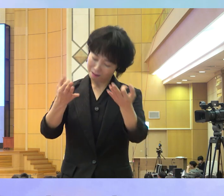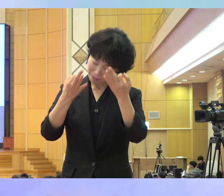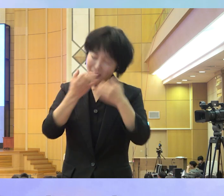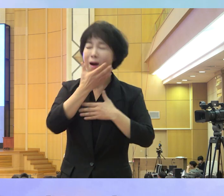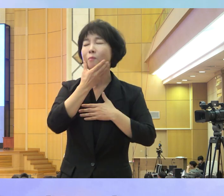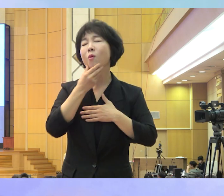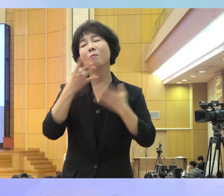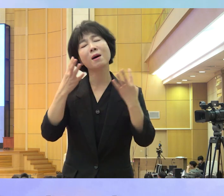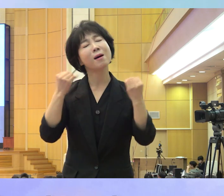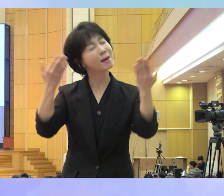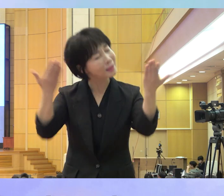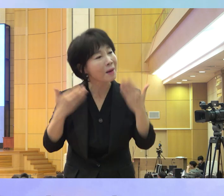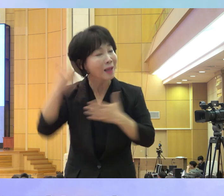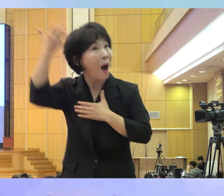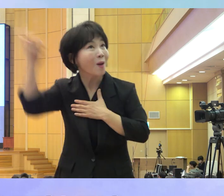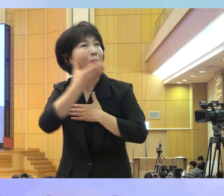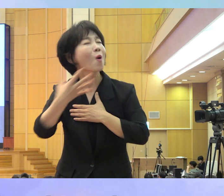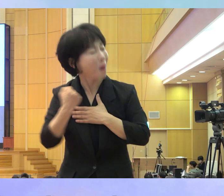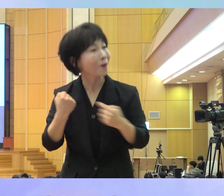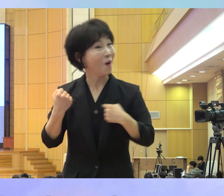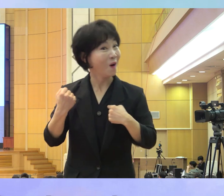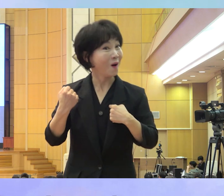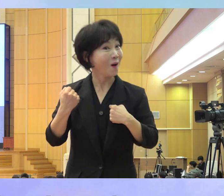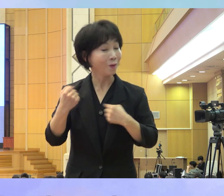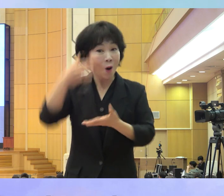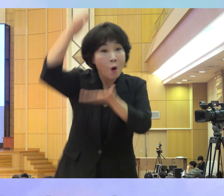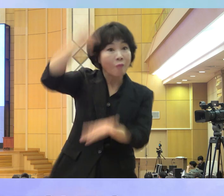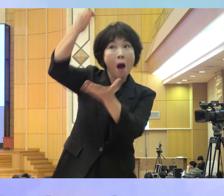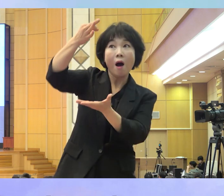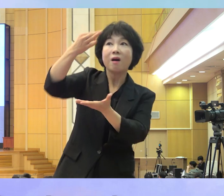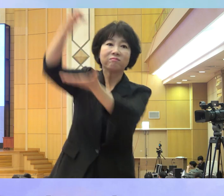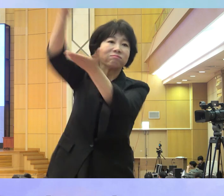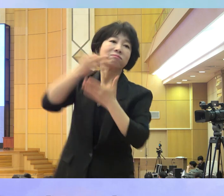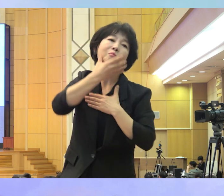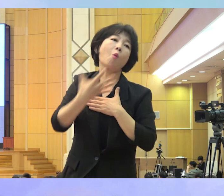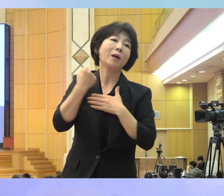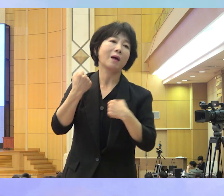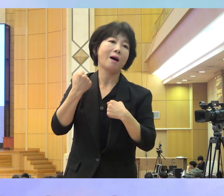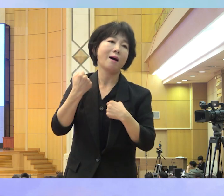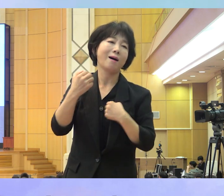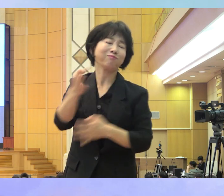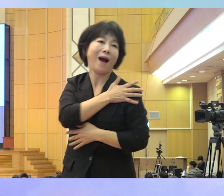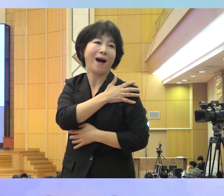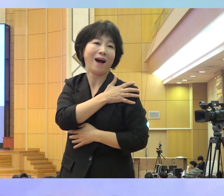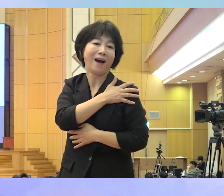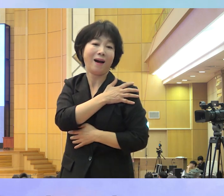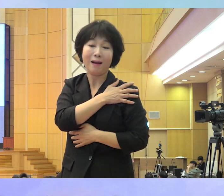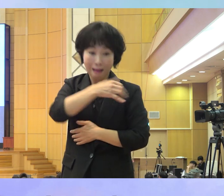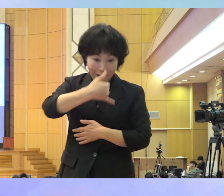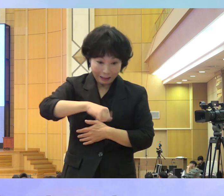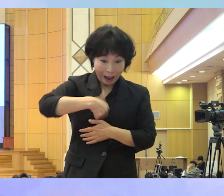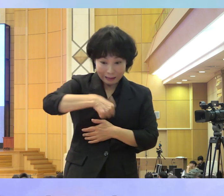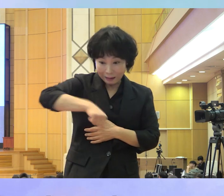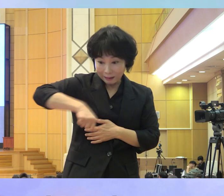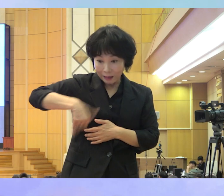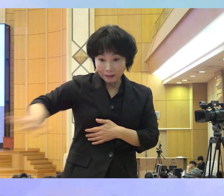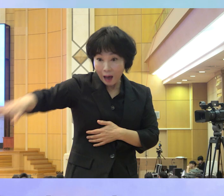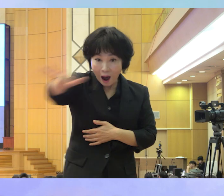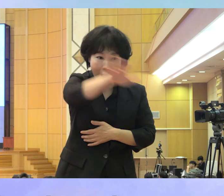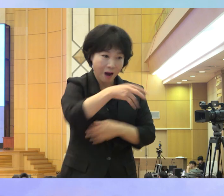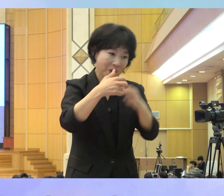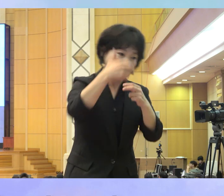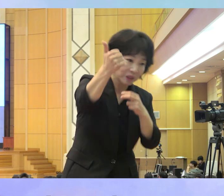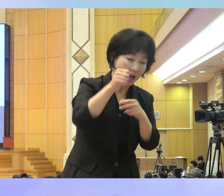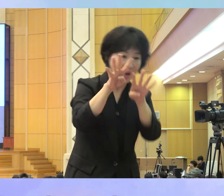받았고, 영적으로도 복을 받았고, 물질적으로도 복을 받았고, 자녀들도 다 의사가 되고